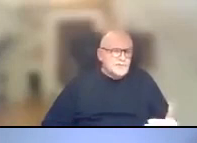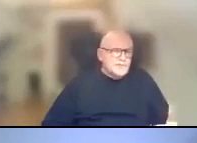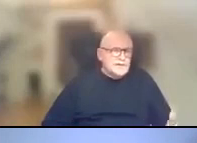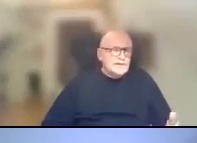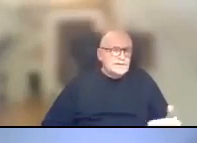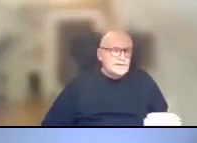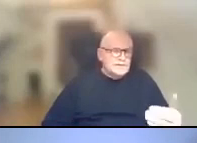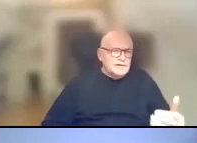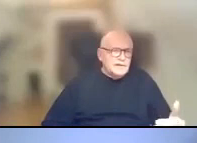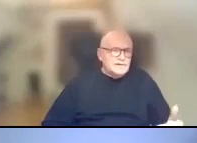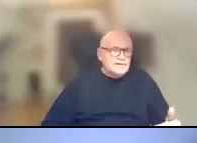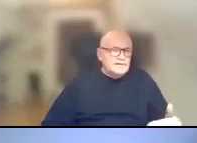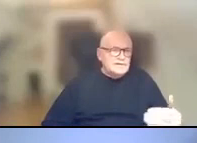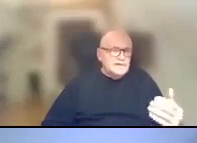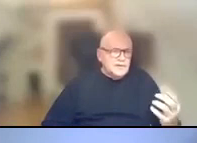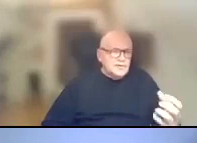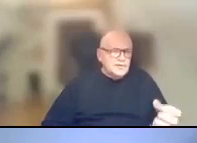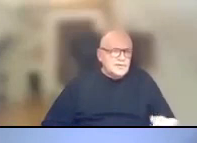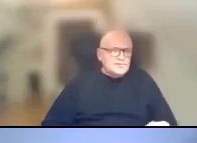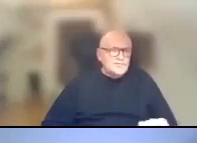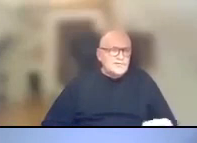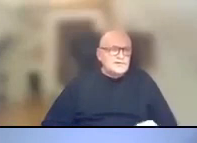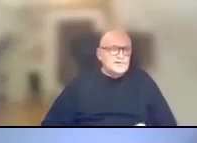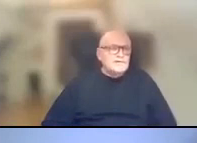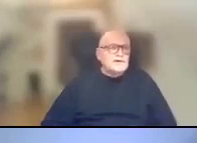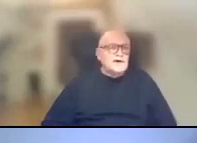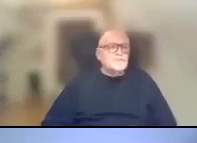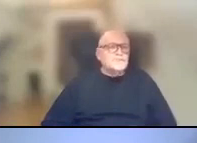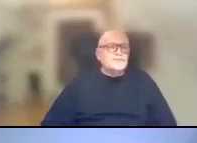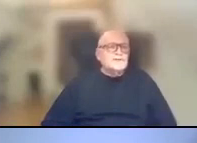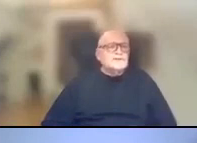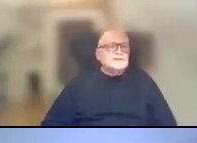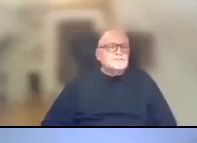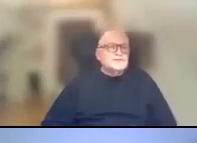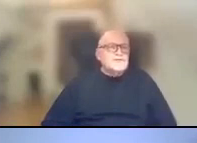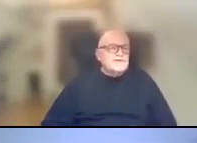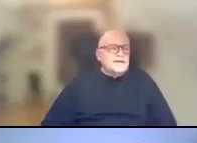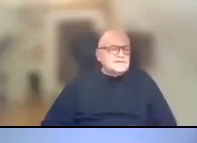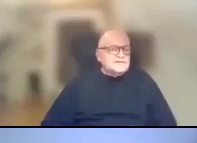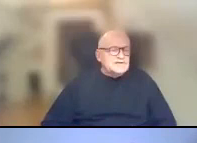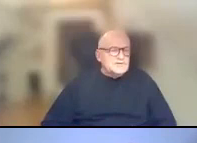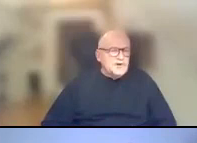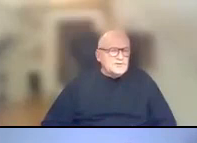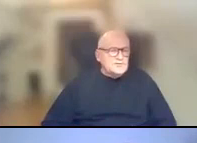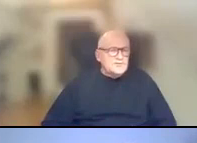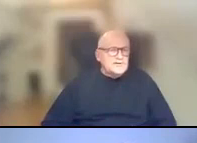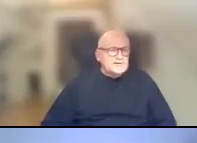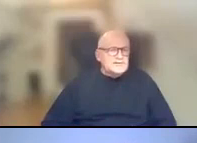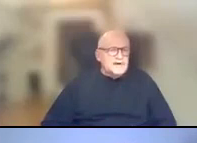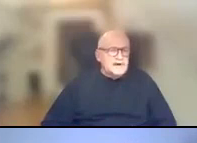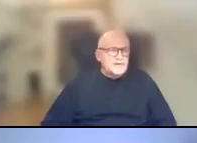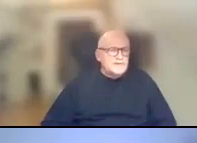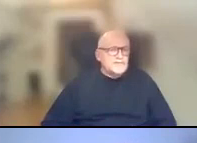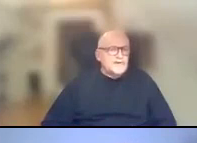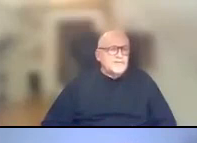Kolleginnen und Kollegen in der Hierarchie Gehör zu finden dafür, dass mit Stefan L. was nicht in Ordnung